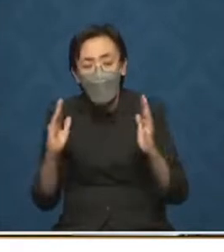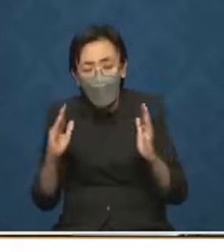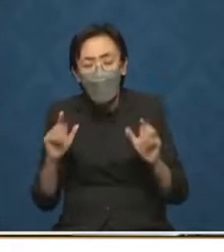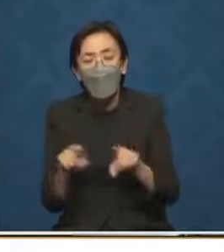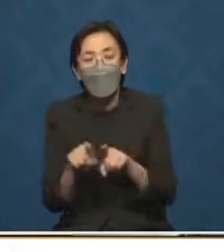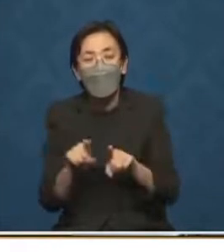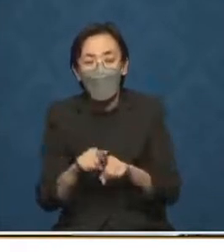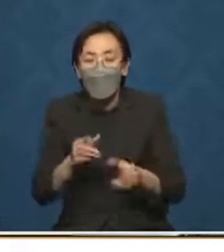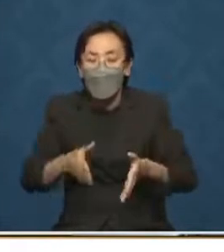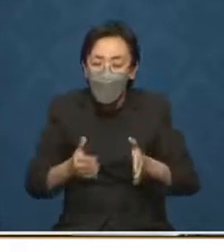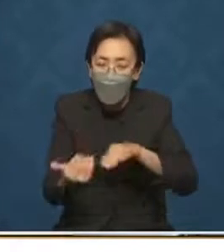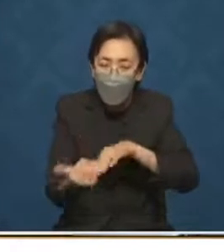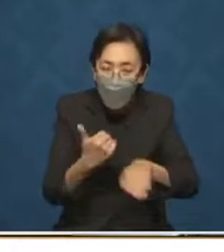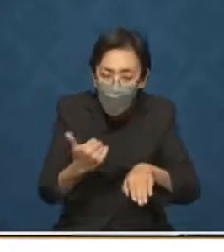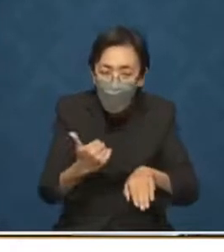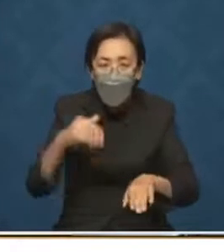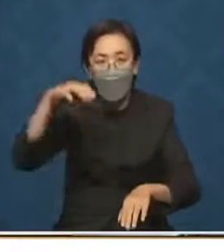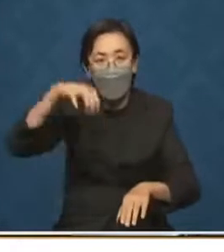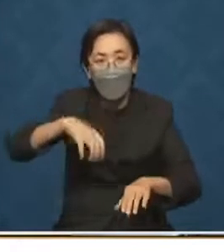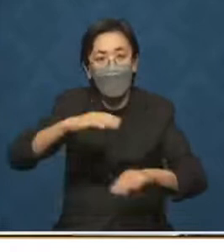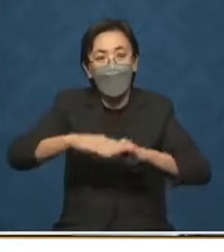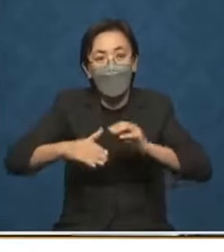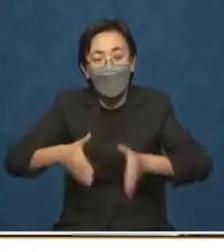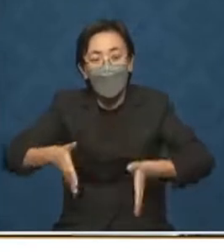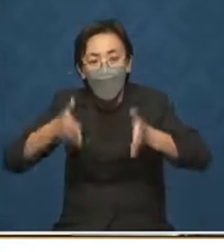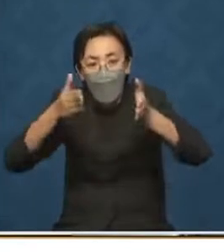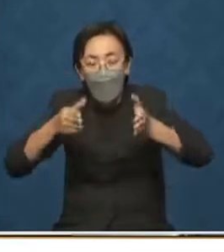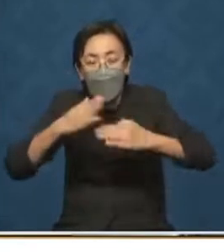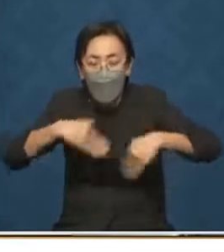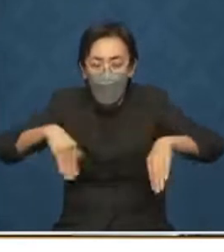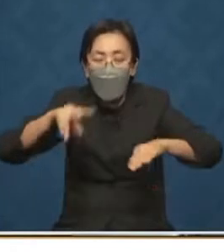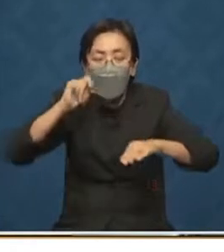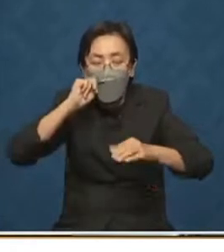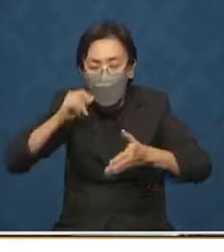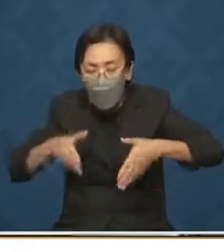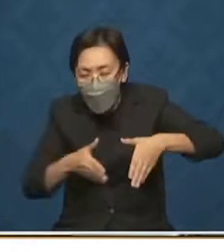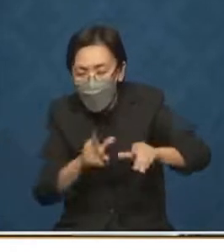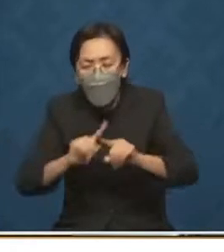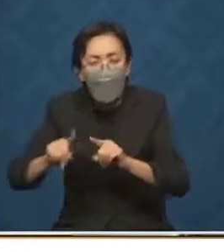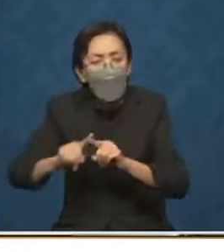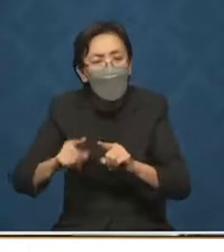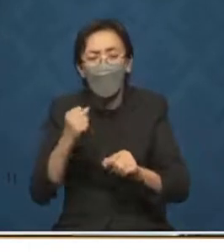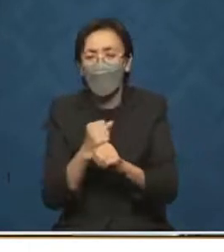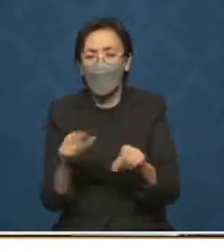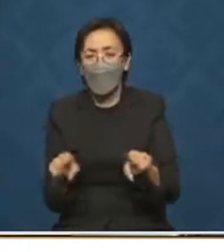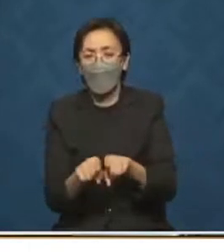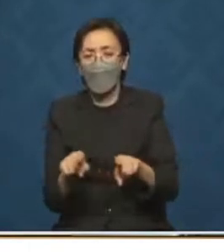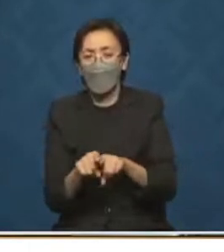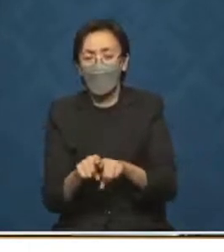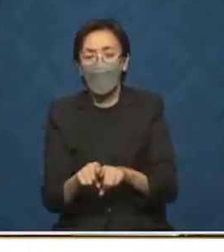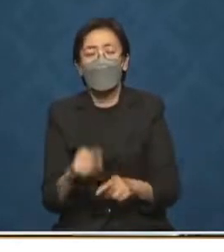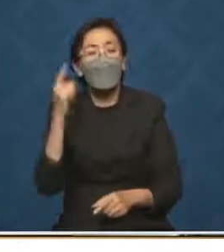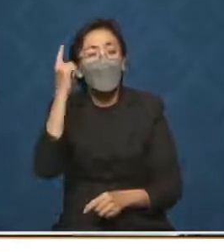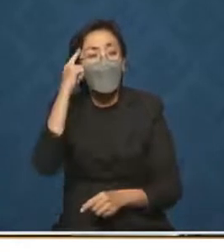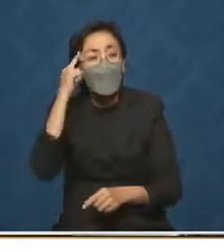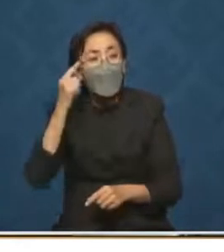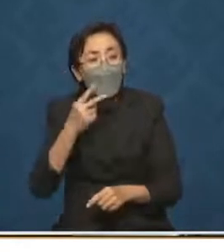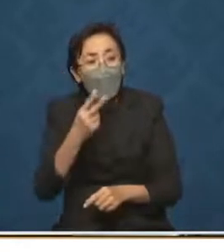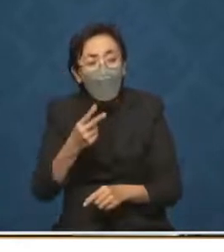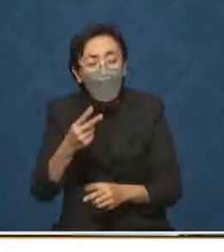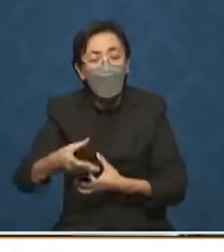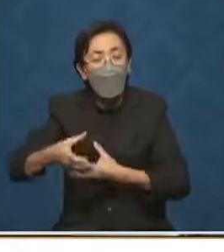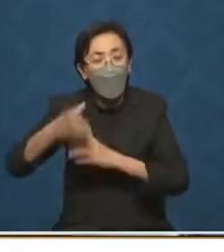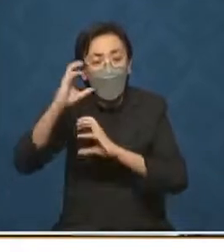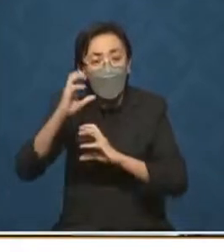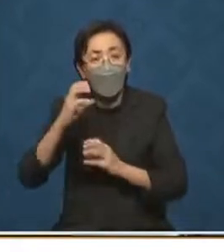นน อาคาร แลงน้ำ หรออะไรต่ Lindsey. ที่เป็ก่ก่สรางปกติกลบมาดูอกที ย้อนให้ท่านประทาน